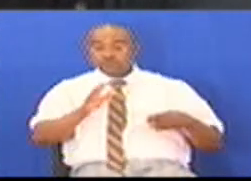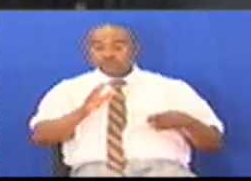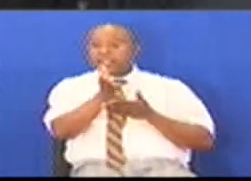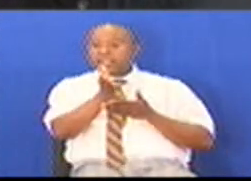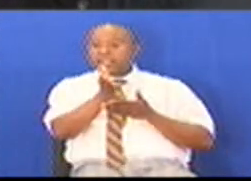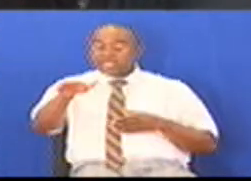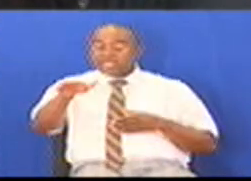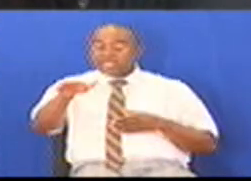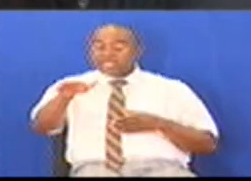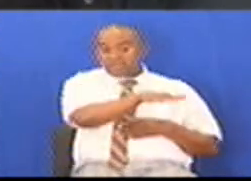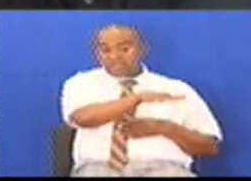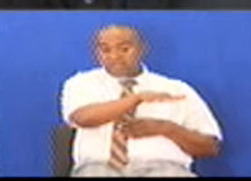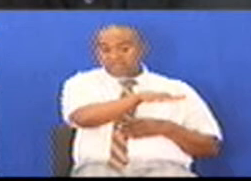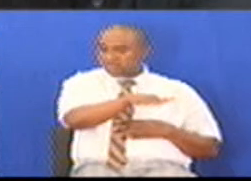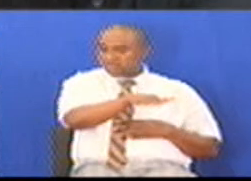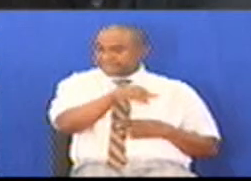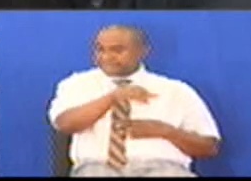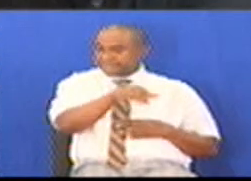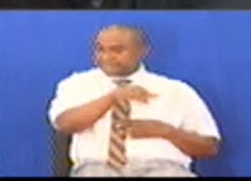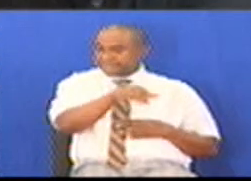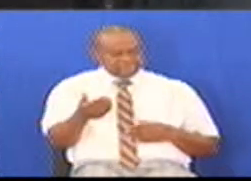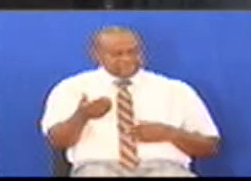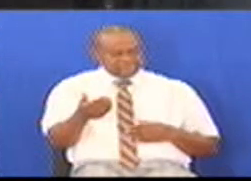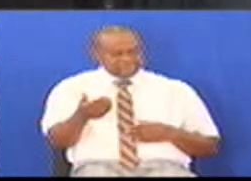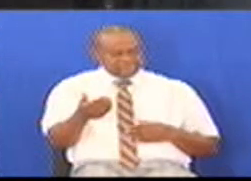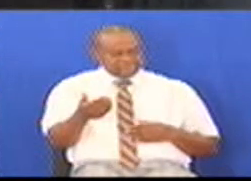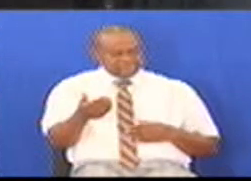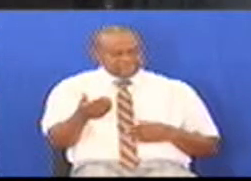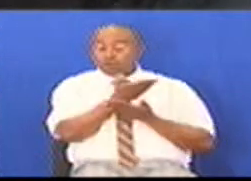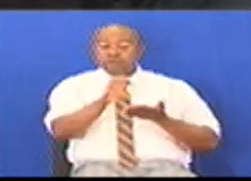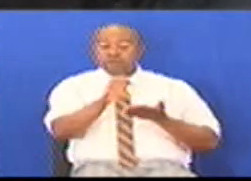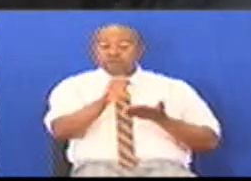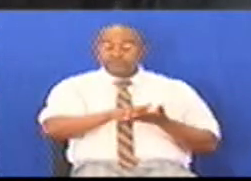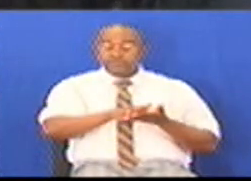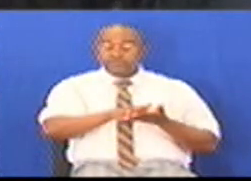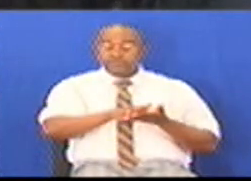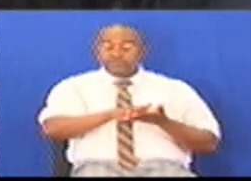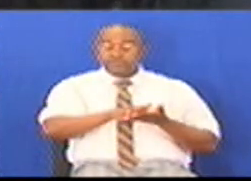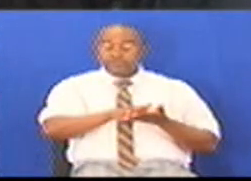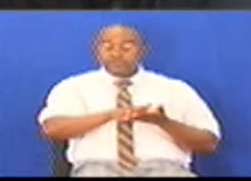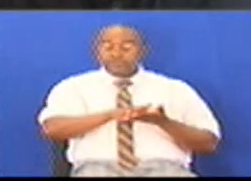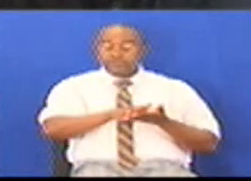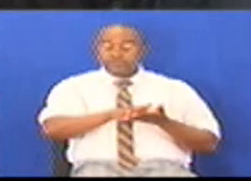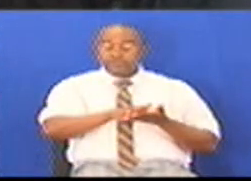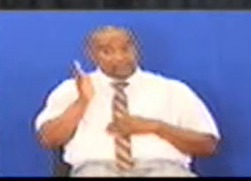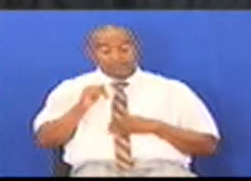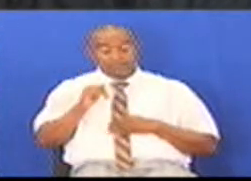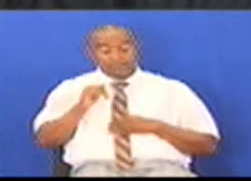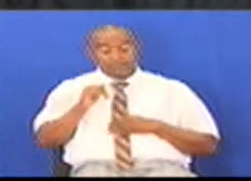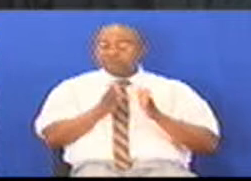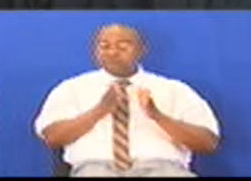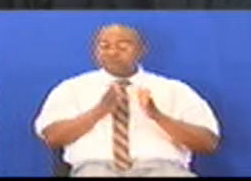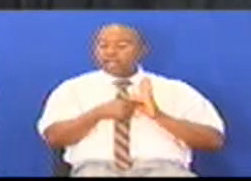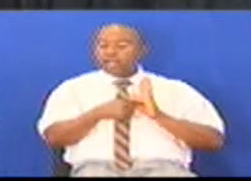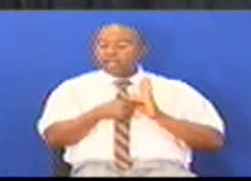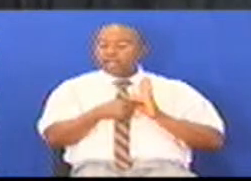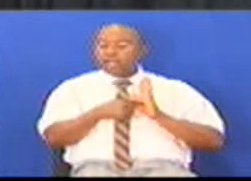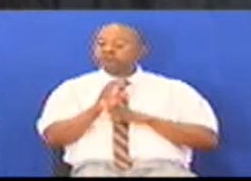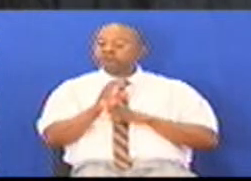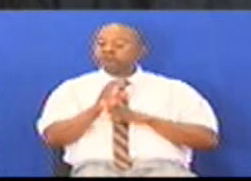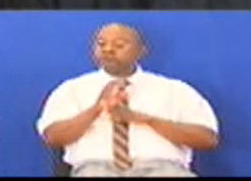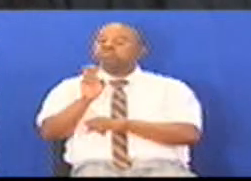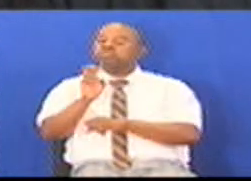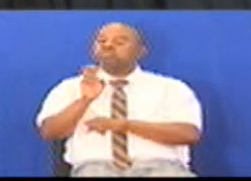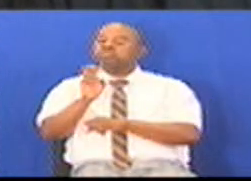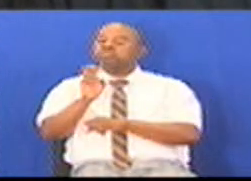maeneo haukuwa na msingi na dhamira ile ya Mheshimiwa Rais. Tunashukuru sasa serikali imeandaa kanuni chini ya sheria ya usimamizi wa kodi